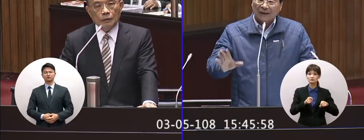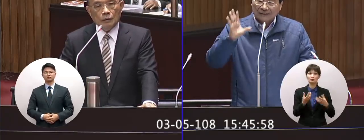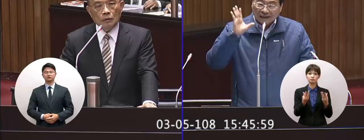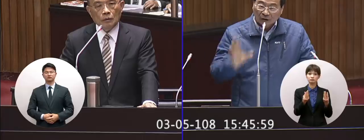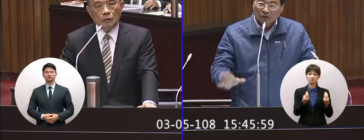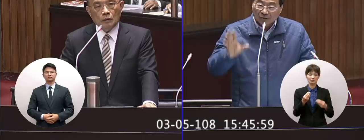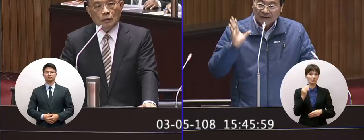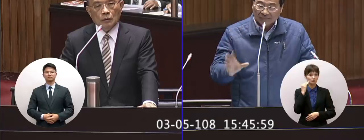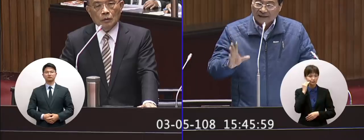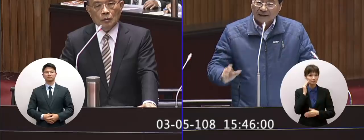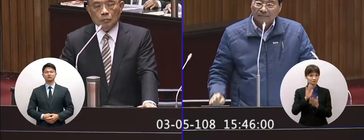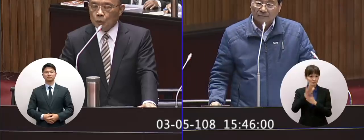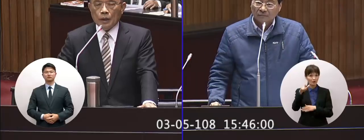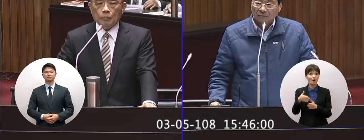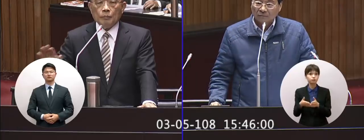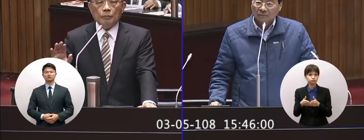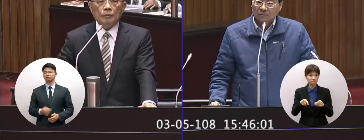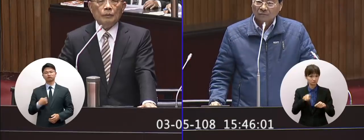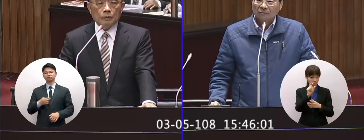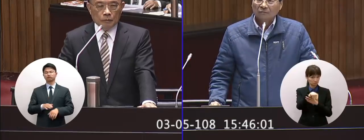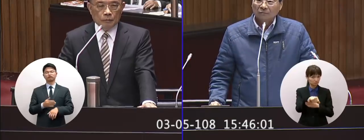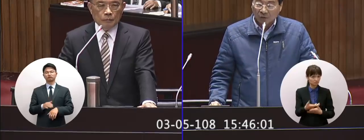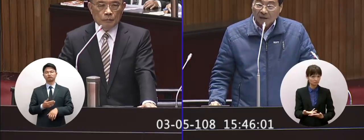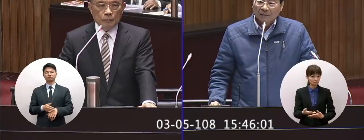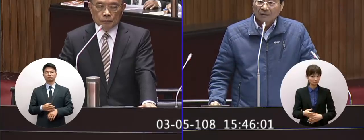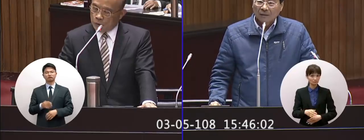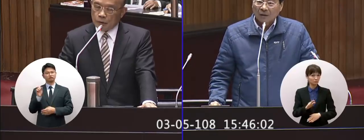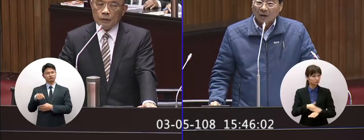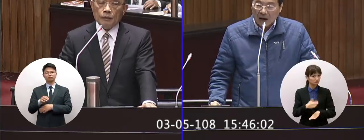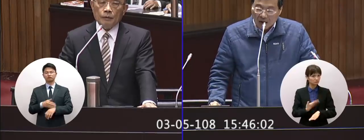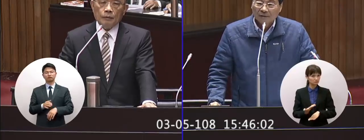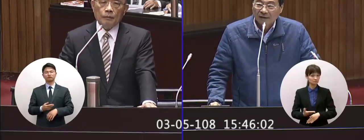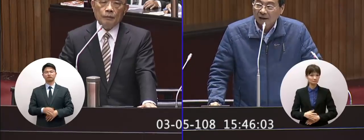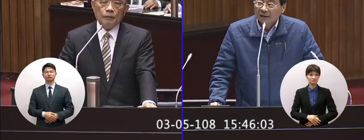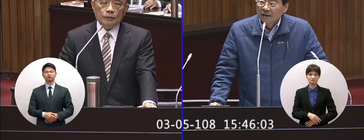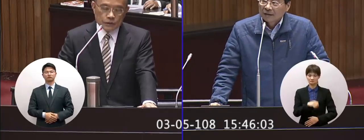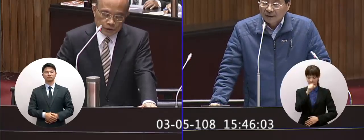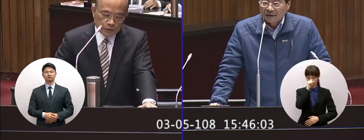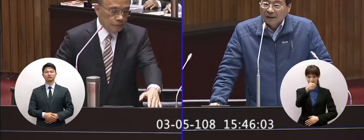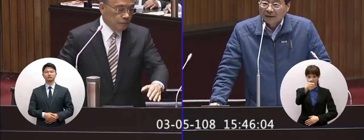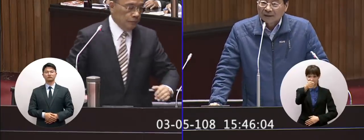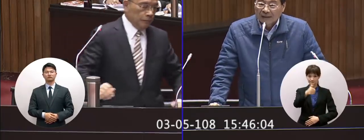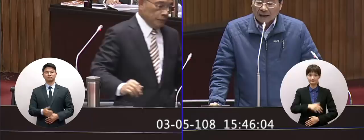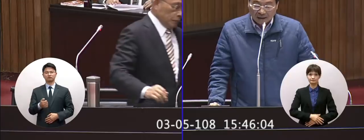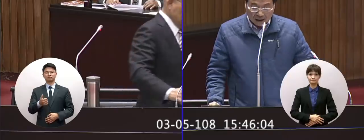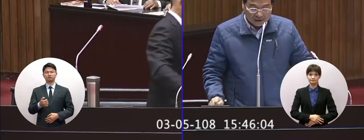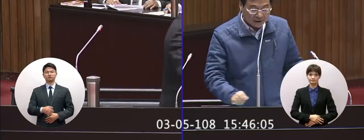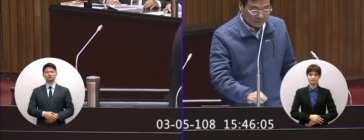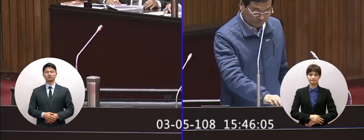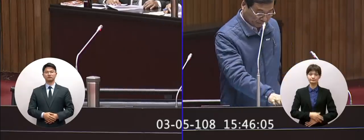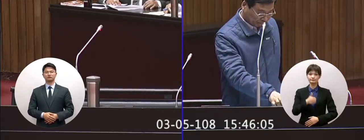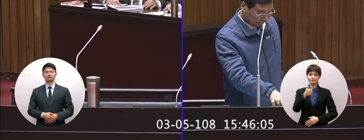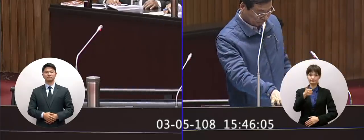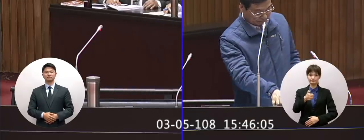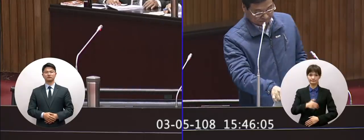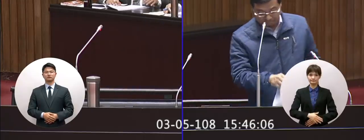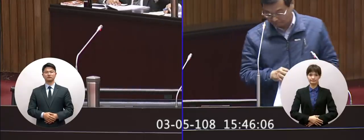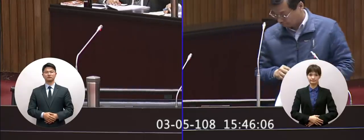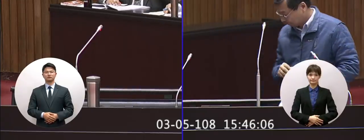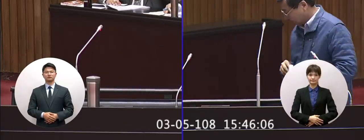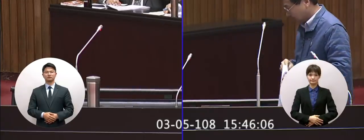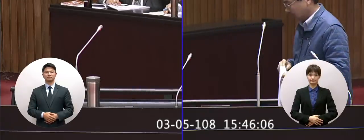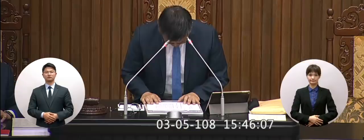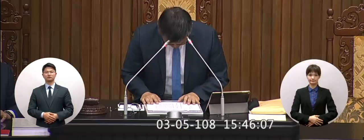设促转会要这样推动，你赞不赞成？ 不会， 不会。 对， 好，谢谢， 谢谢， 谢谢院长。好，谢谢。